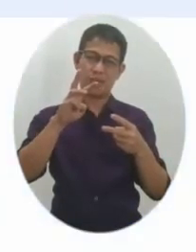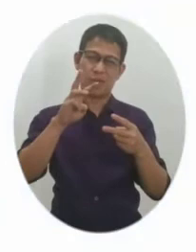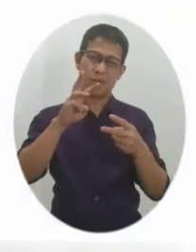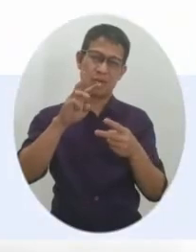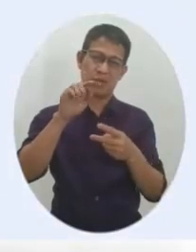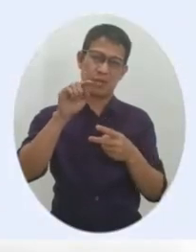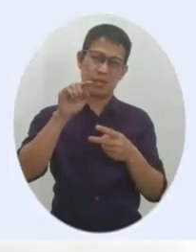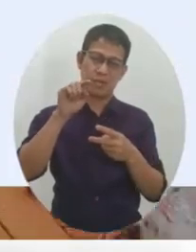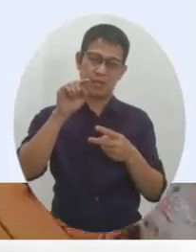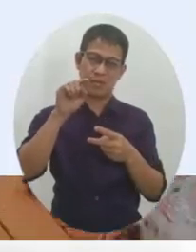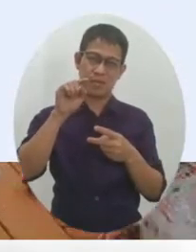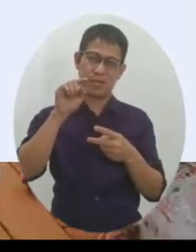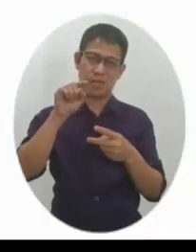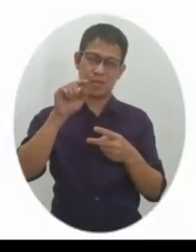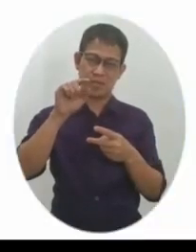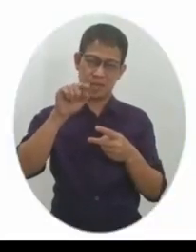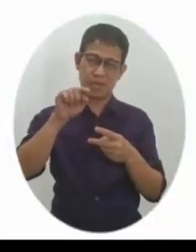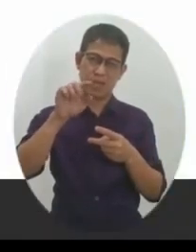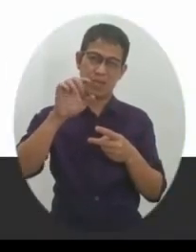kami sa